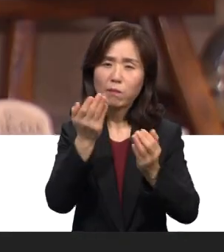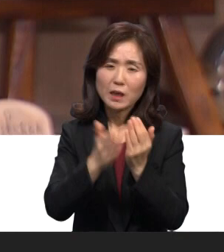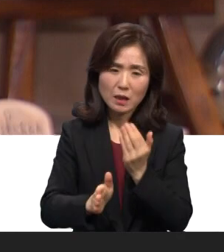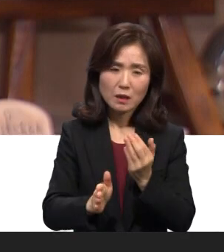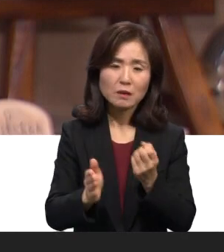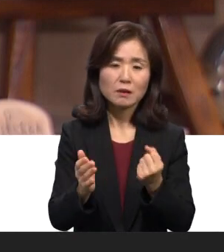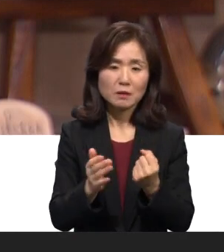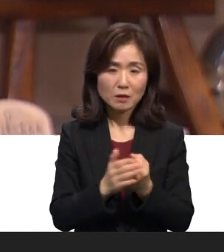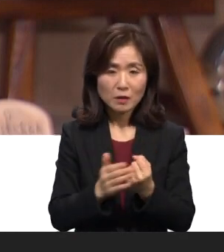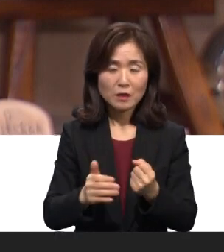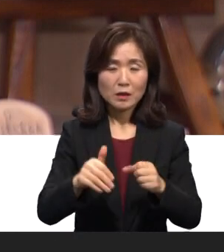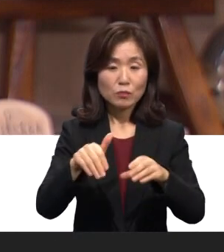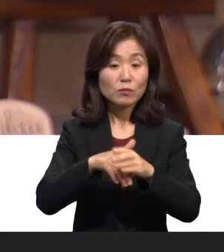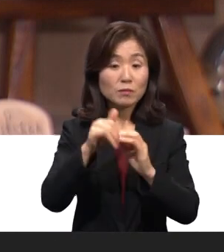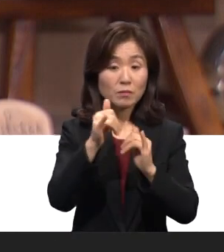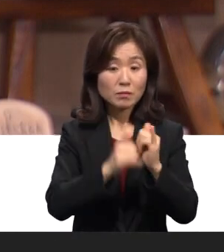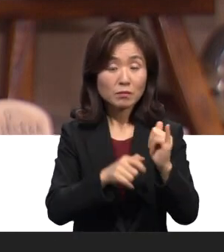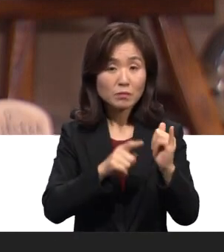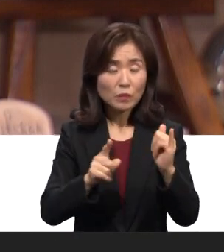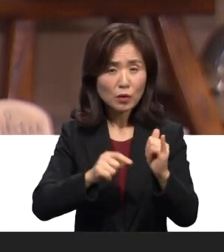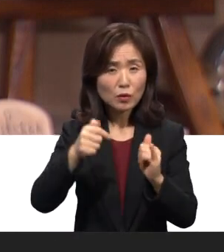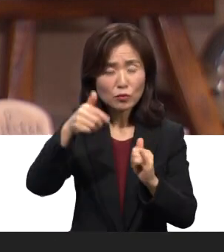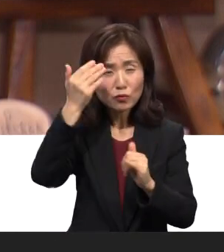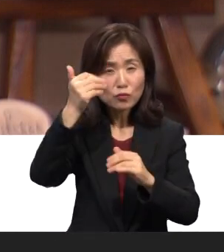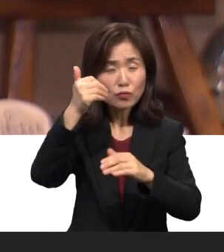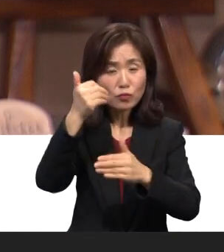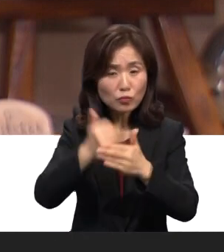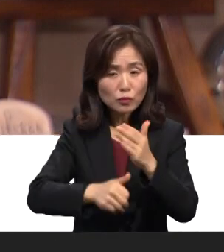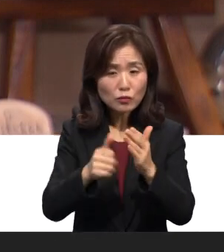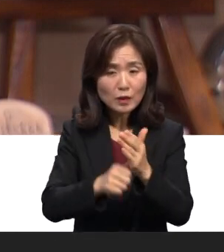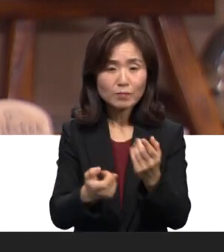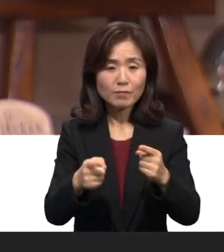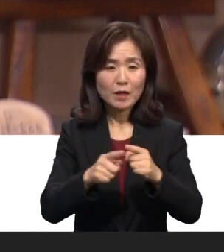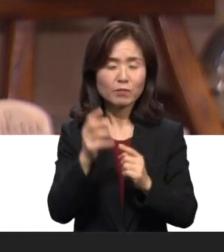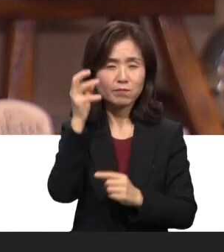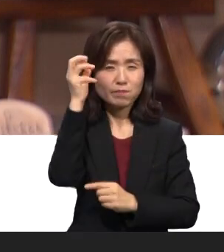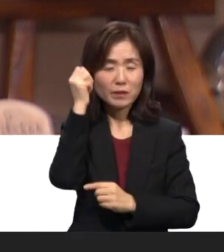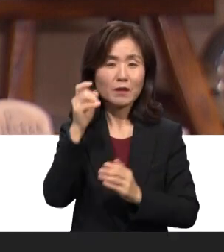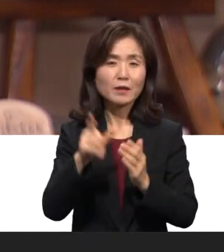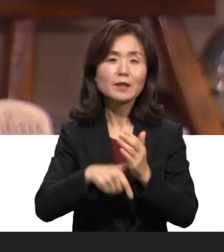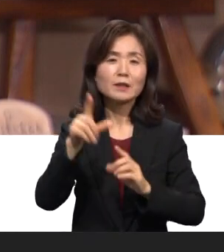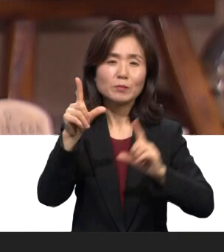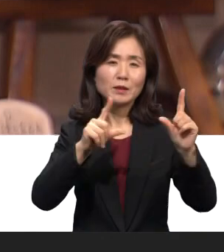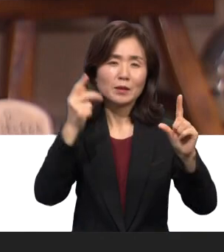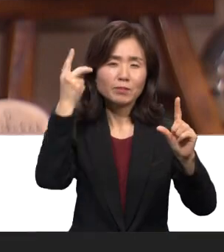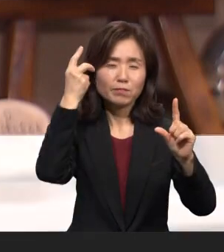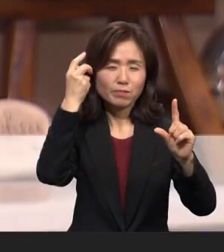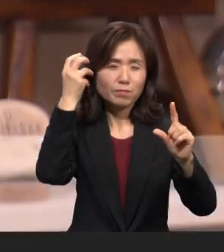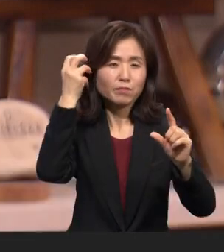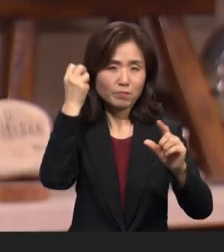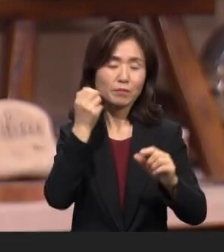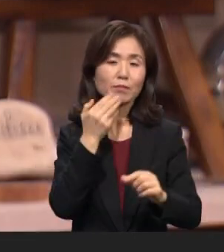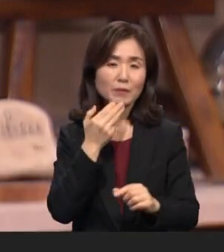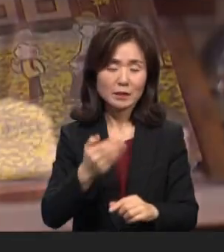그러니까 문화사는 유물과 함께 기억을 할 적에 이미지로 기억이 되거든요.